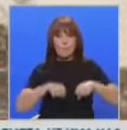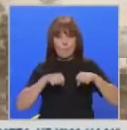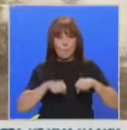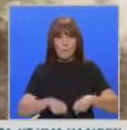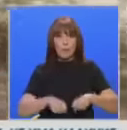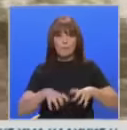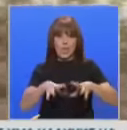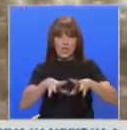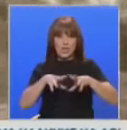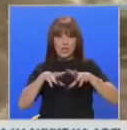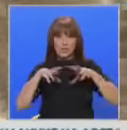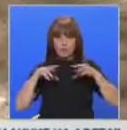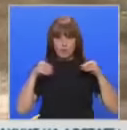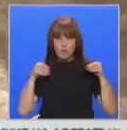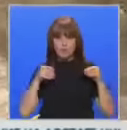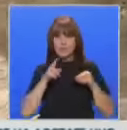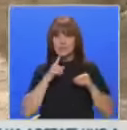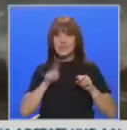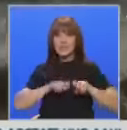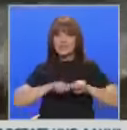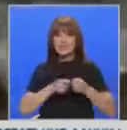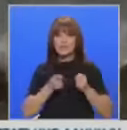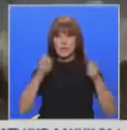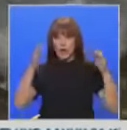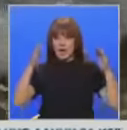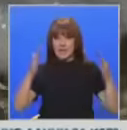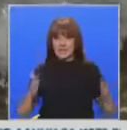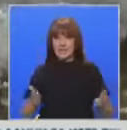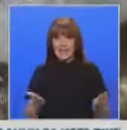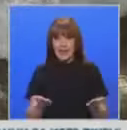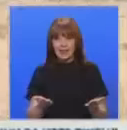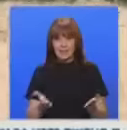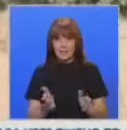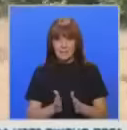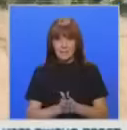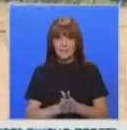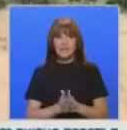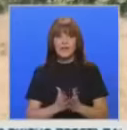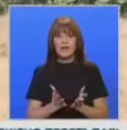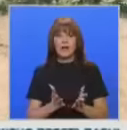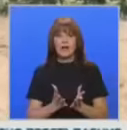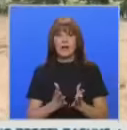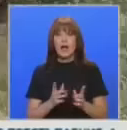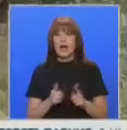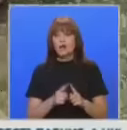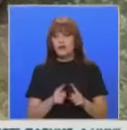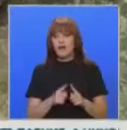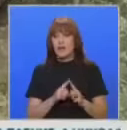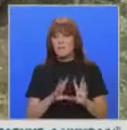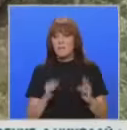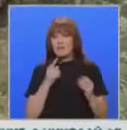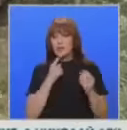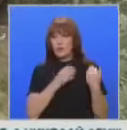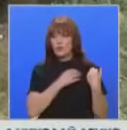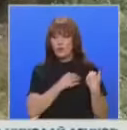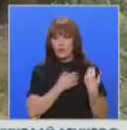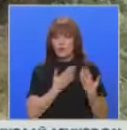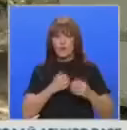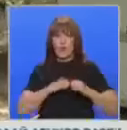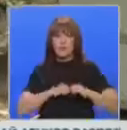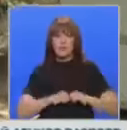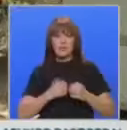от разрушаване на стената и ново наводнение. Безобразията са тотални и като общински отношения